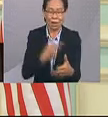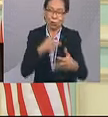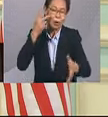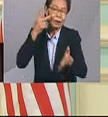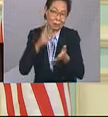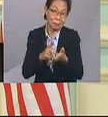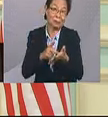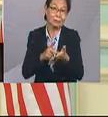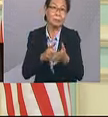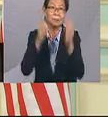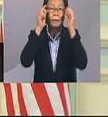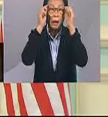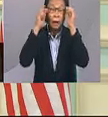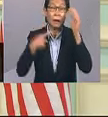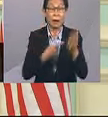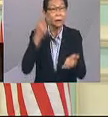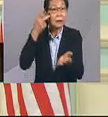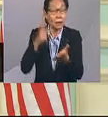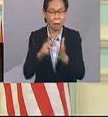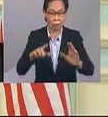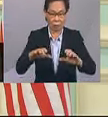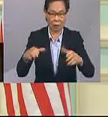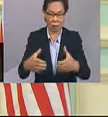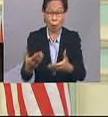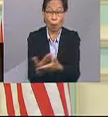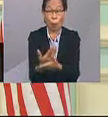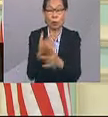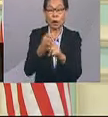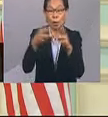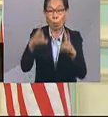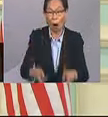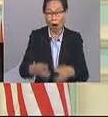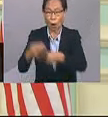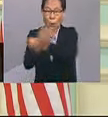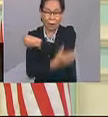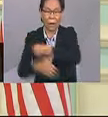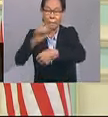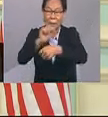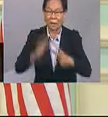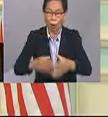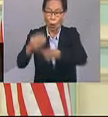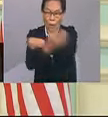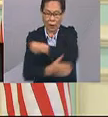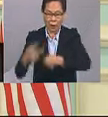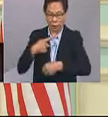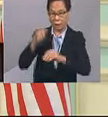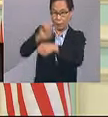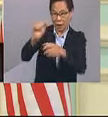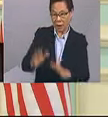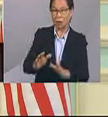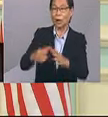kita kenal pasti kluster yang baru ni daripada warga asing, pekerja warga asing. Jadi kita fokus